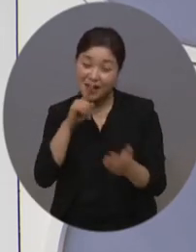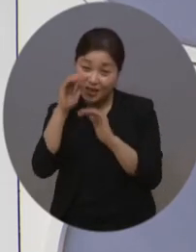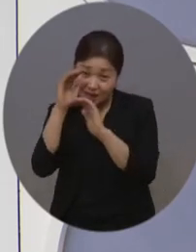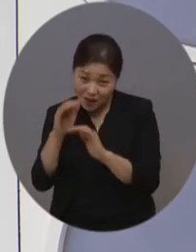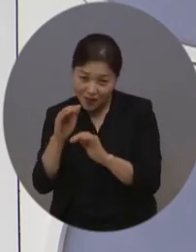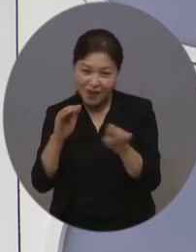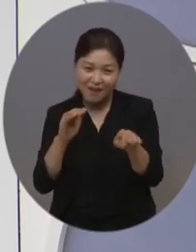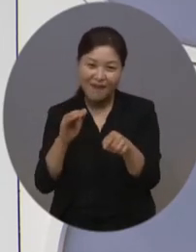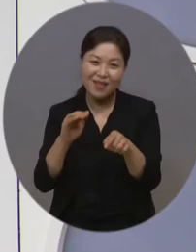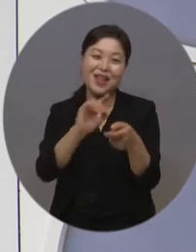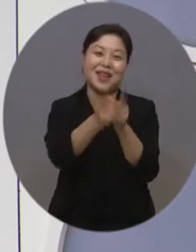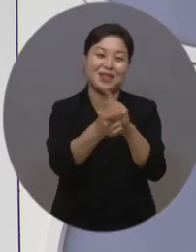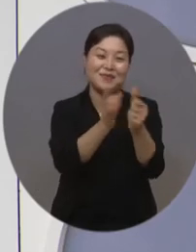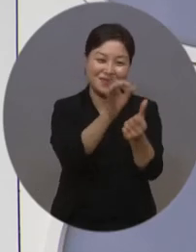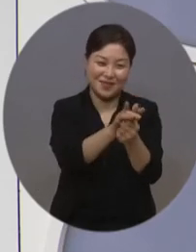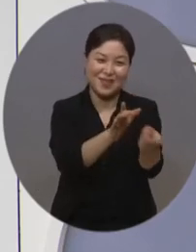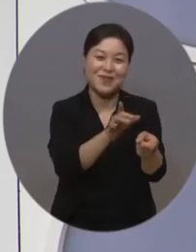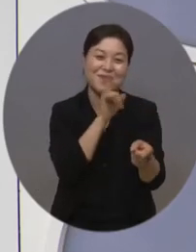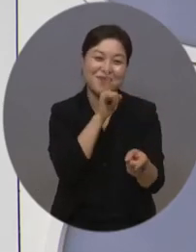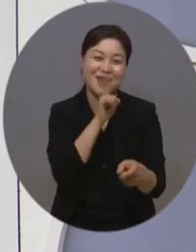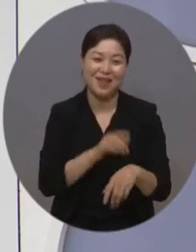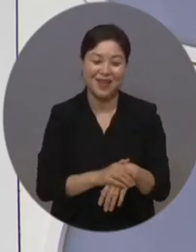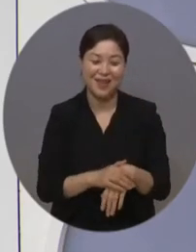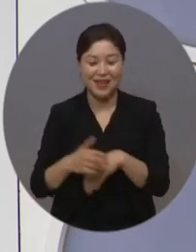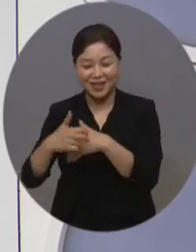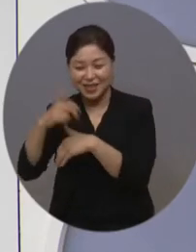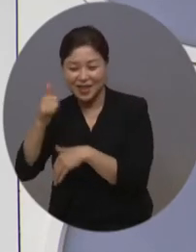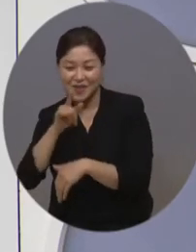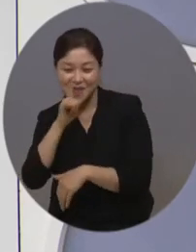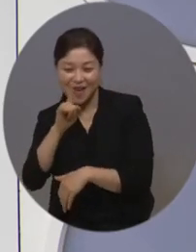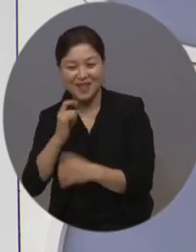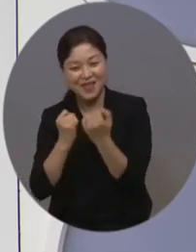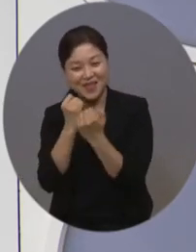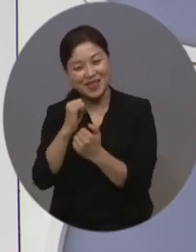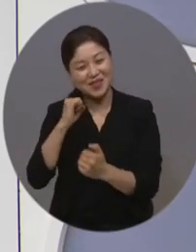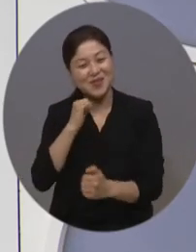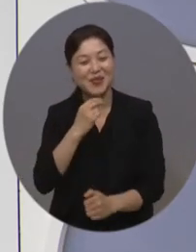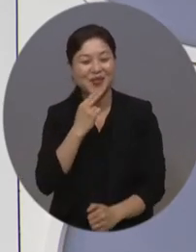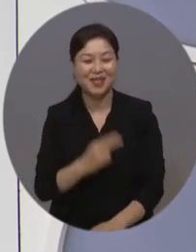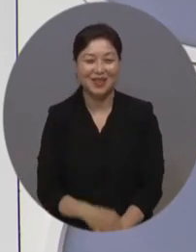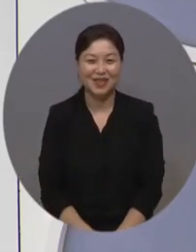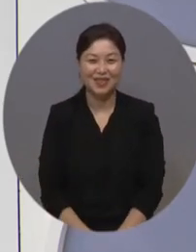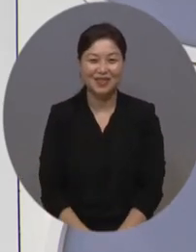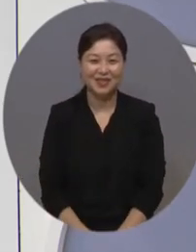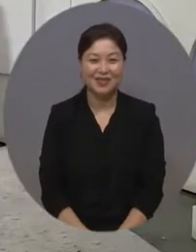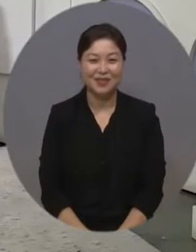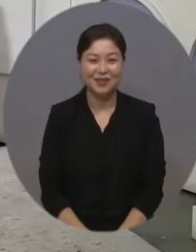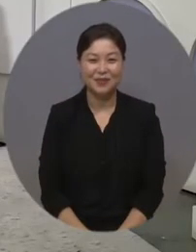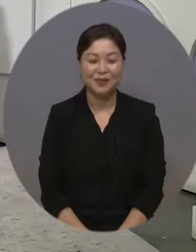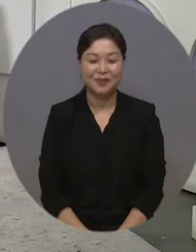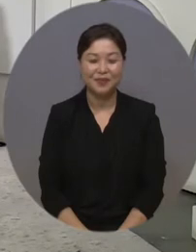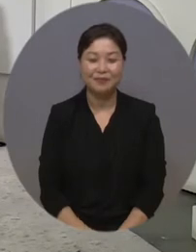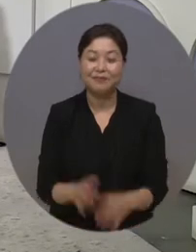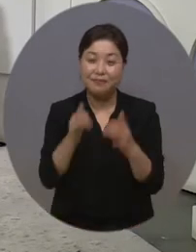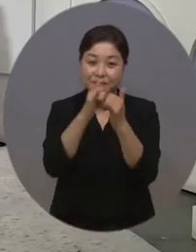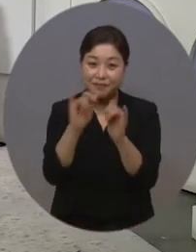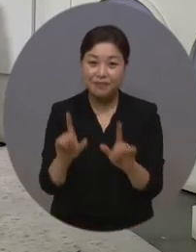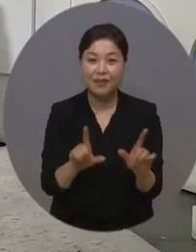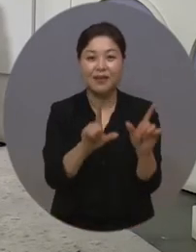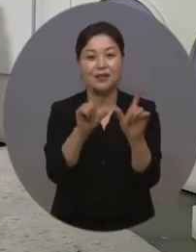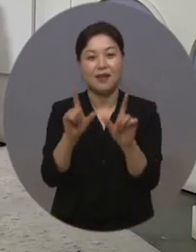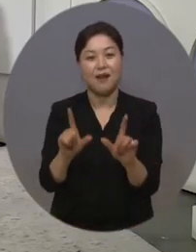뭐 의뢰건 의사니까 그런 소리 하겠지. 예, 예. 별 설득력이 없습니다. 그 우리가 사람이